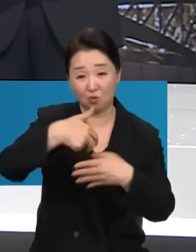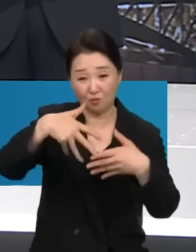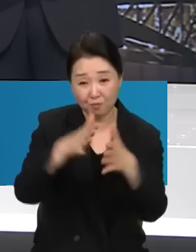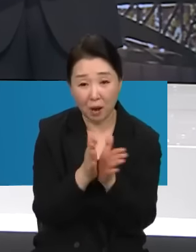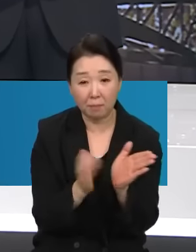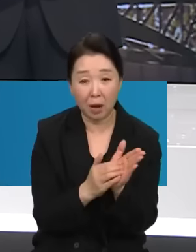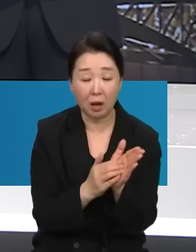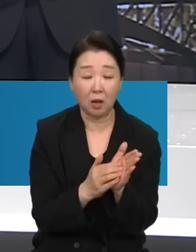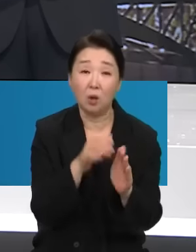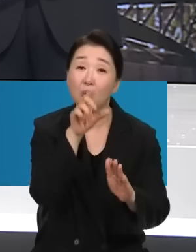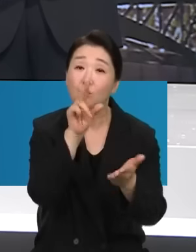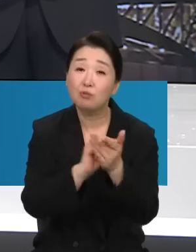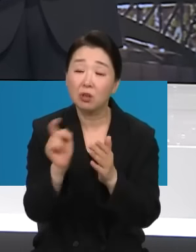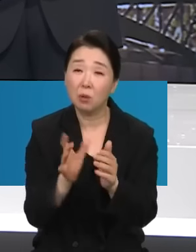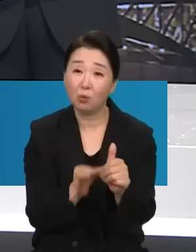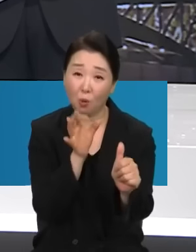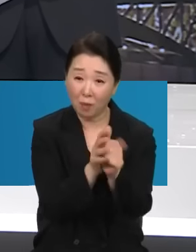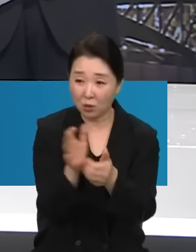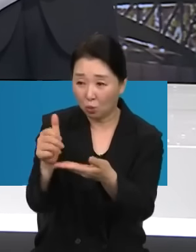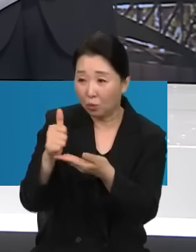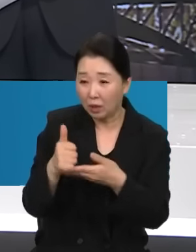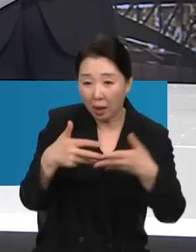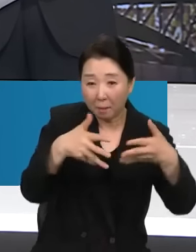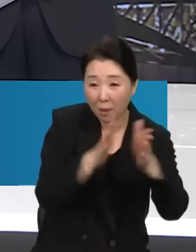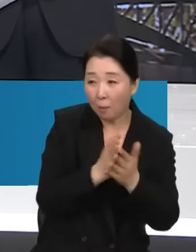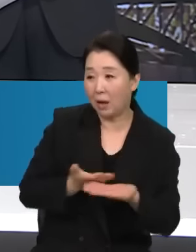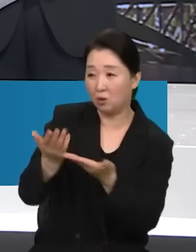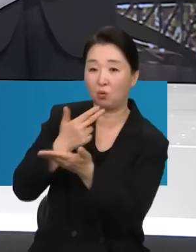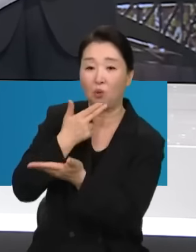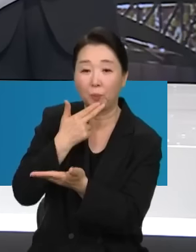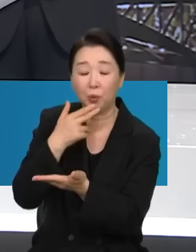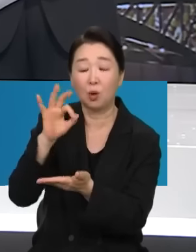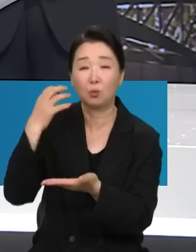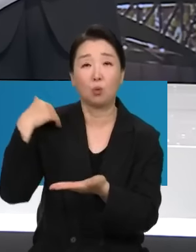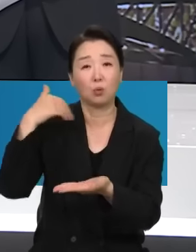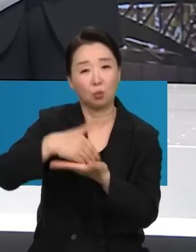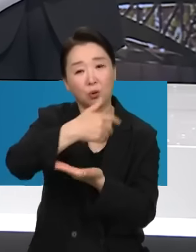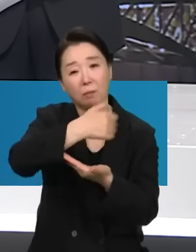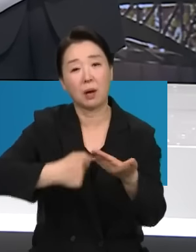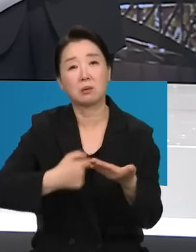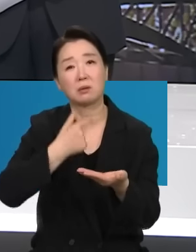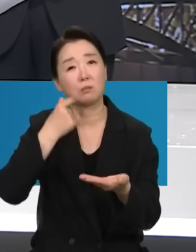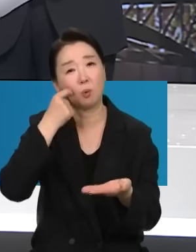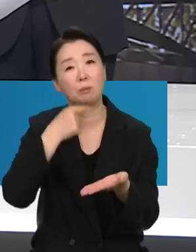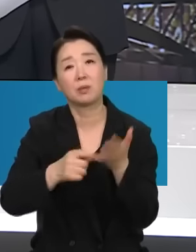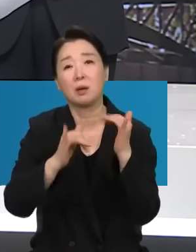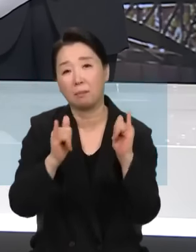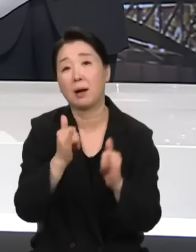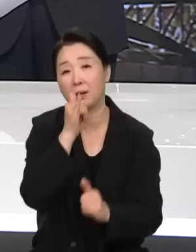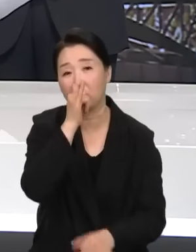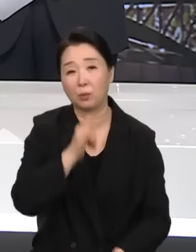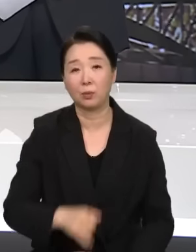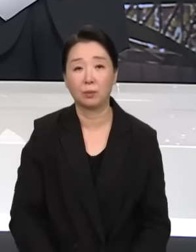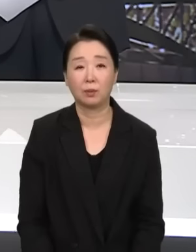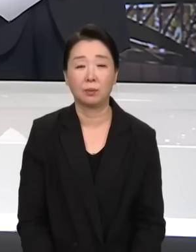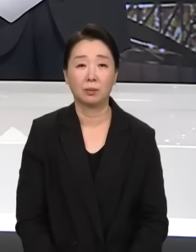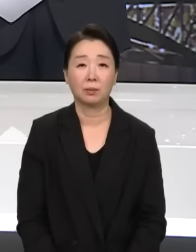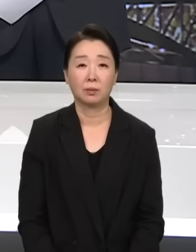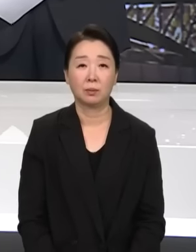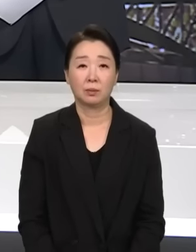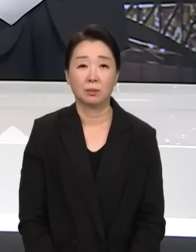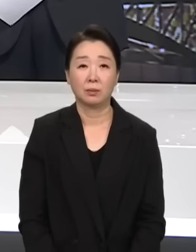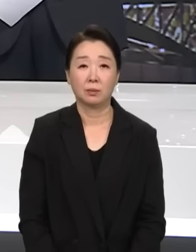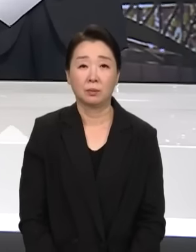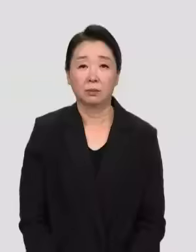맡은 고객들에게 폐업 사실을 제대로 알리지 않고 있고 돈을 돌려받지 못하는 피해도 발생할 수 있다는 겁니다 이상화